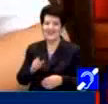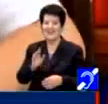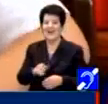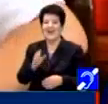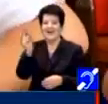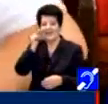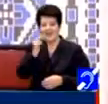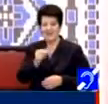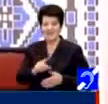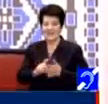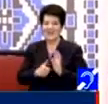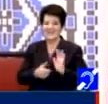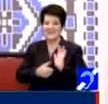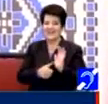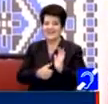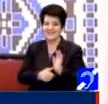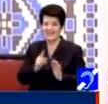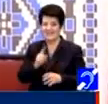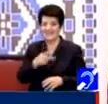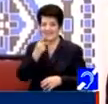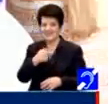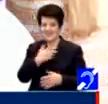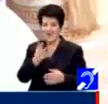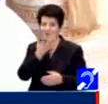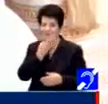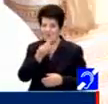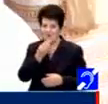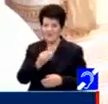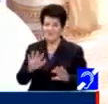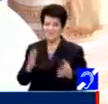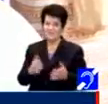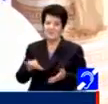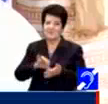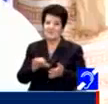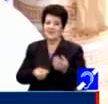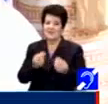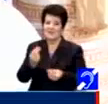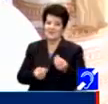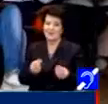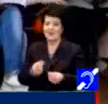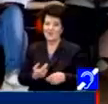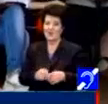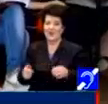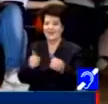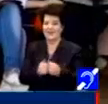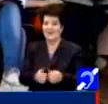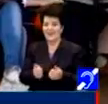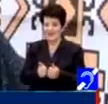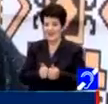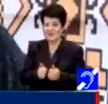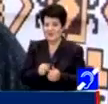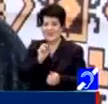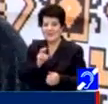de la Liceul Lucian Blaga. Ele au putut să retrăiască frumoase momente din copilărie, participând la diverse jocuri și competiții alături de nepoți.